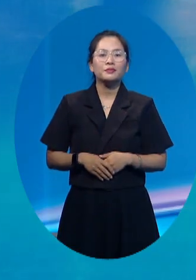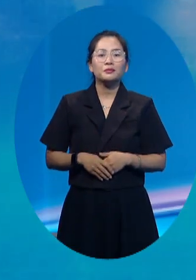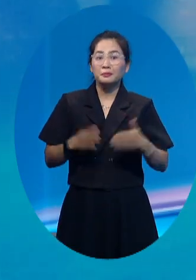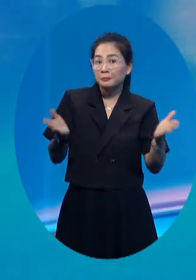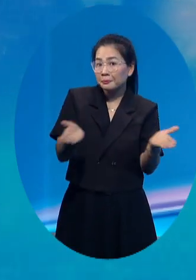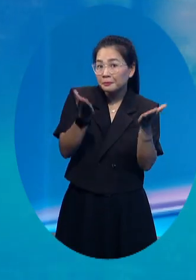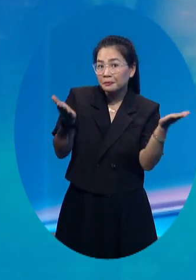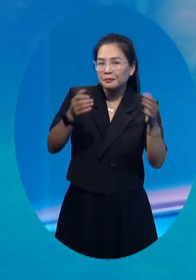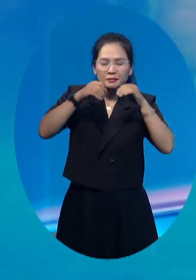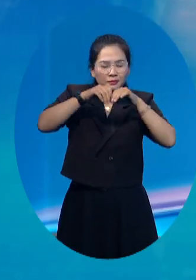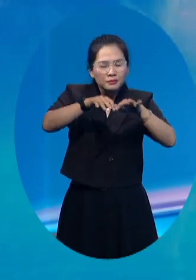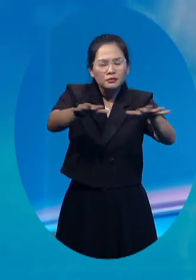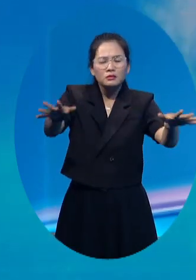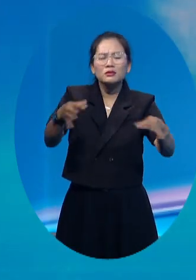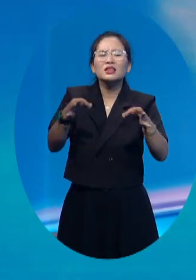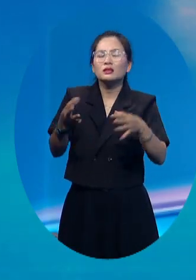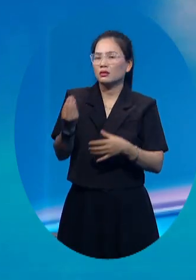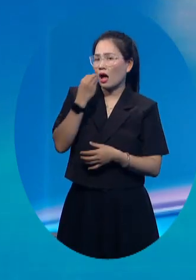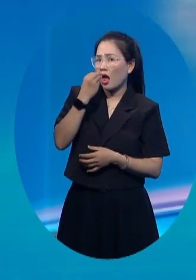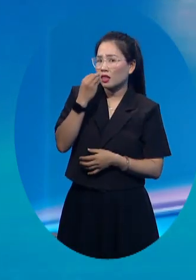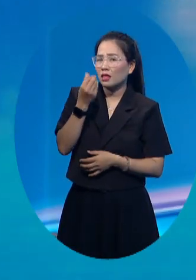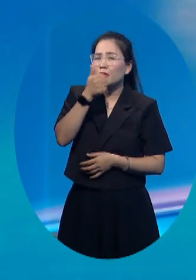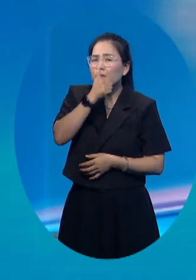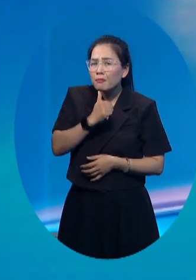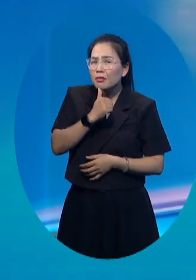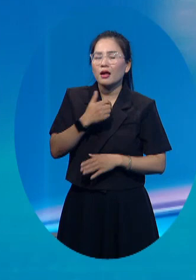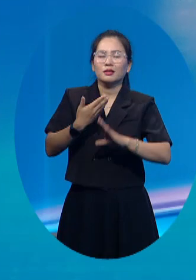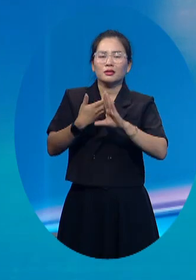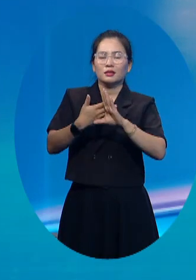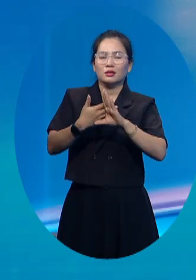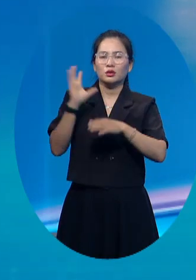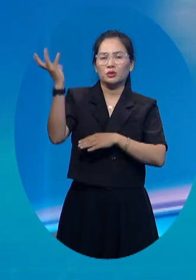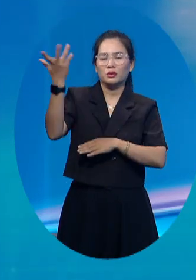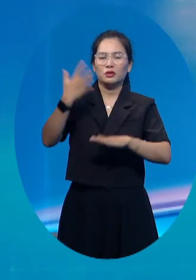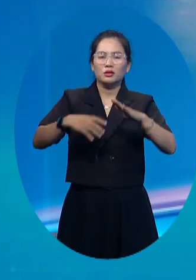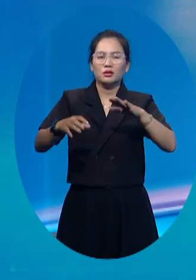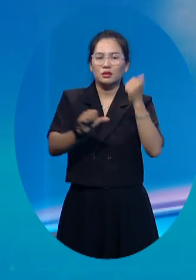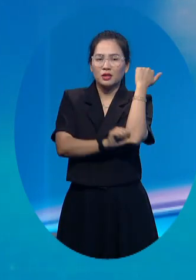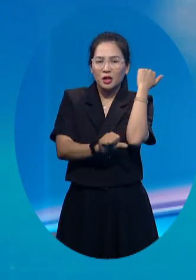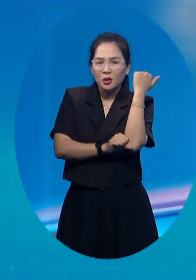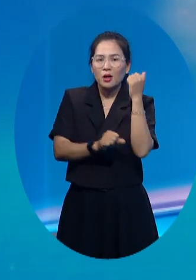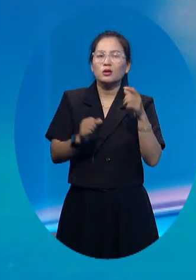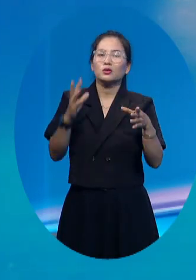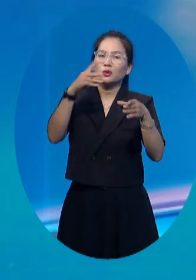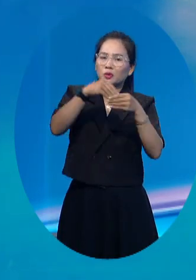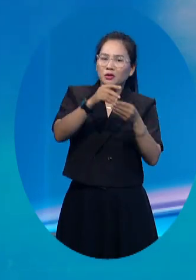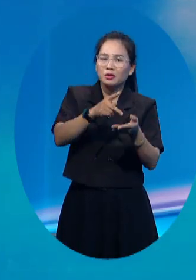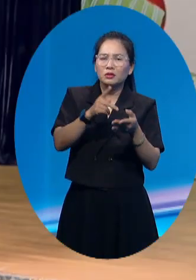Nhằm khuyến khích và lan tỏa xu hướng ẩm thực chay, Trường Cao đẳng Du lịch Sài Gòn đã tổ chức buổi tọa đàm với chủ đề Xu hướng ẩm thực chay.